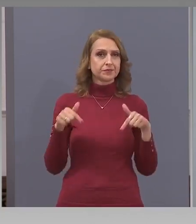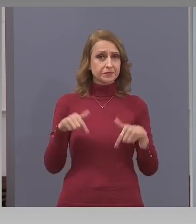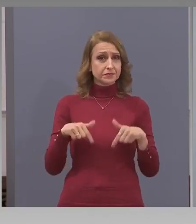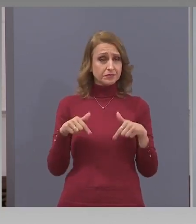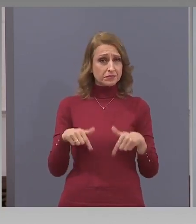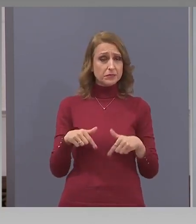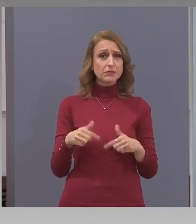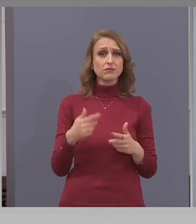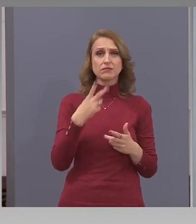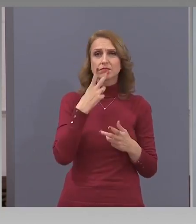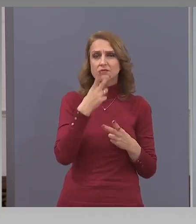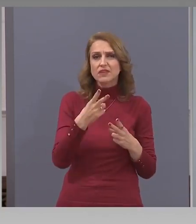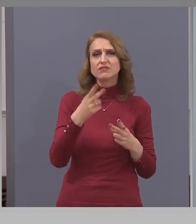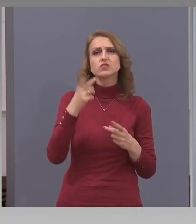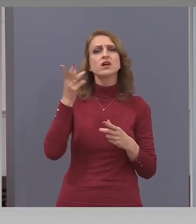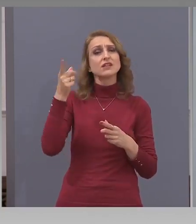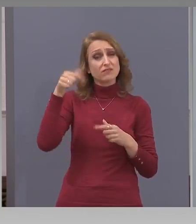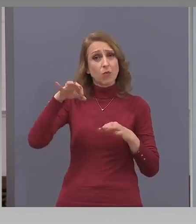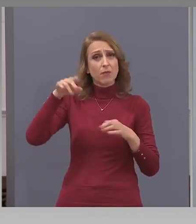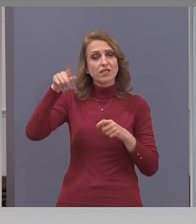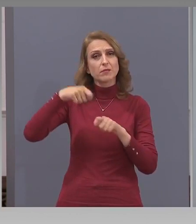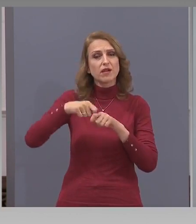чак какви абсурдни забрани въвежда.